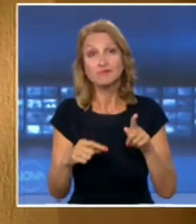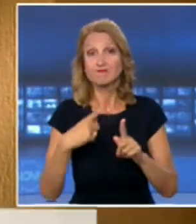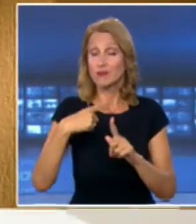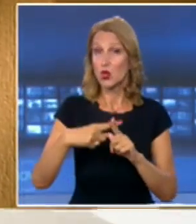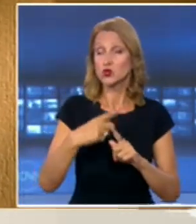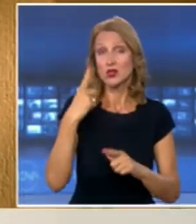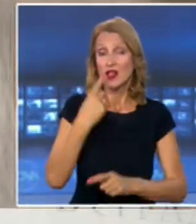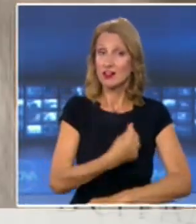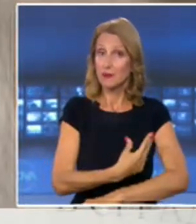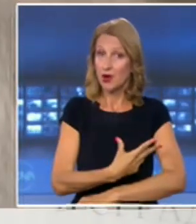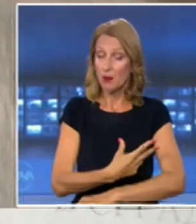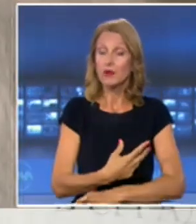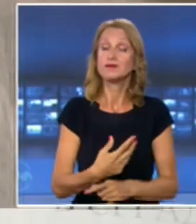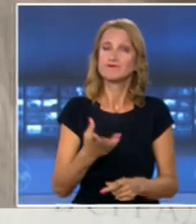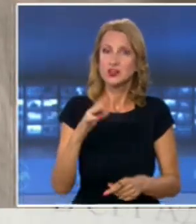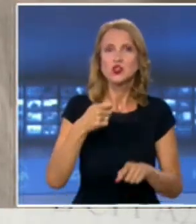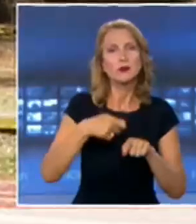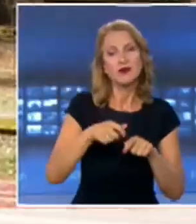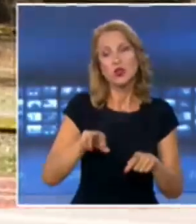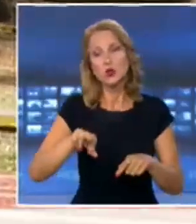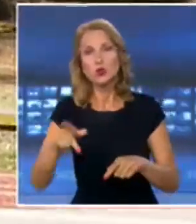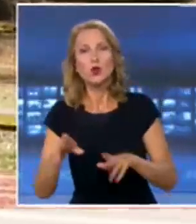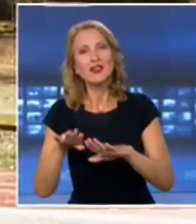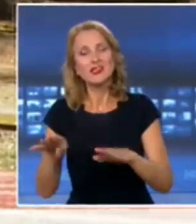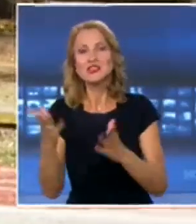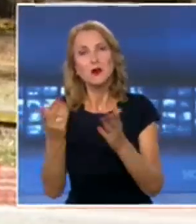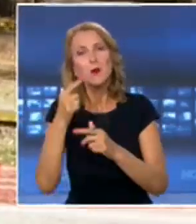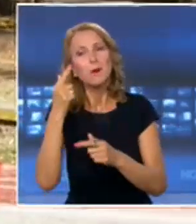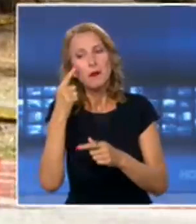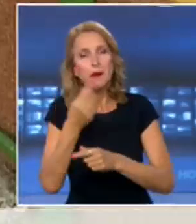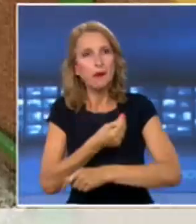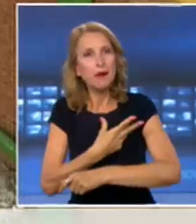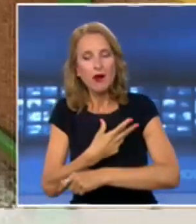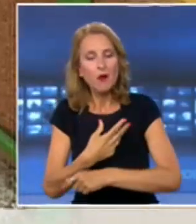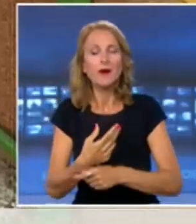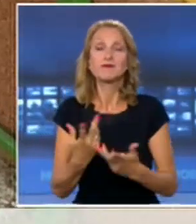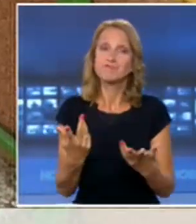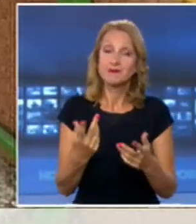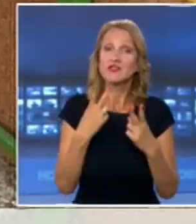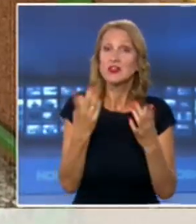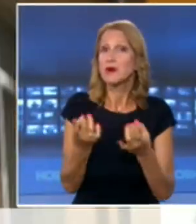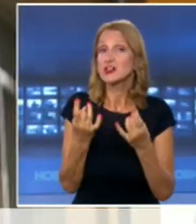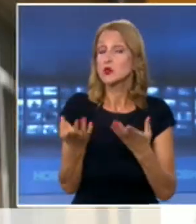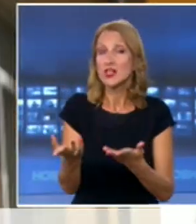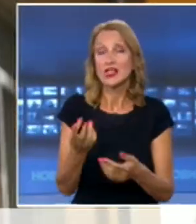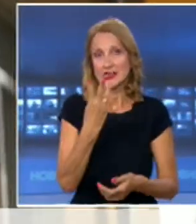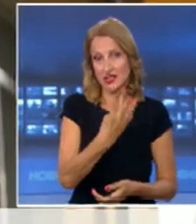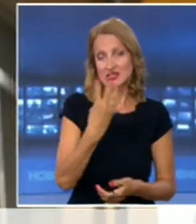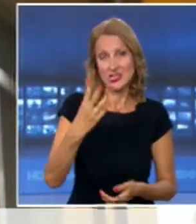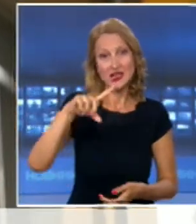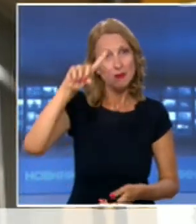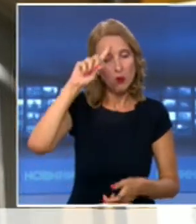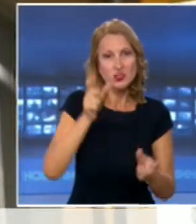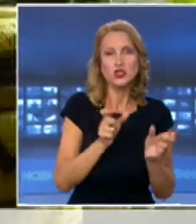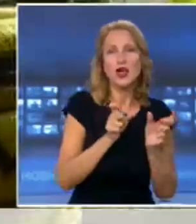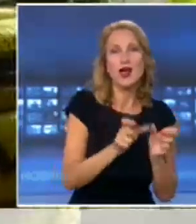се очакват резултатите на взетите проби на друга част от децата и персонала. Под карантина са поставени 33 момичета и